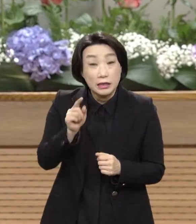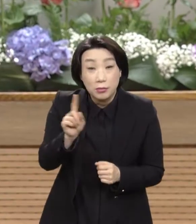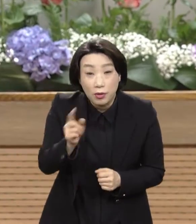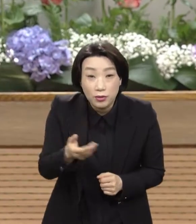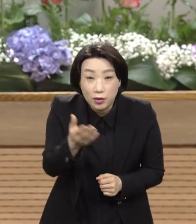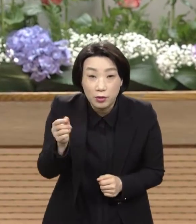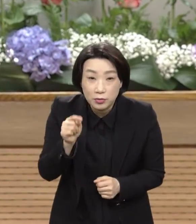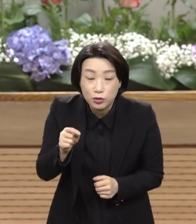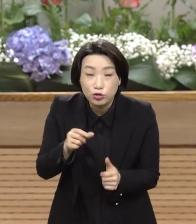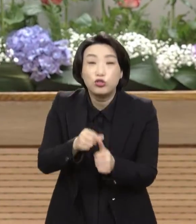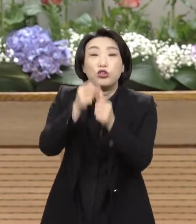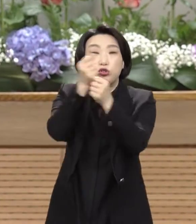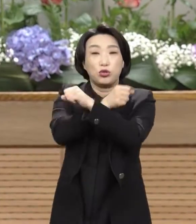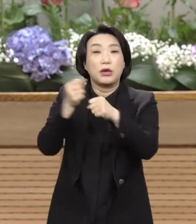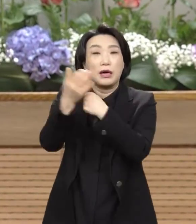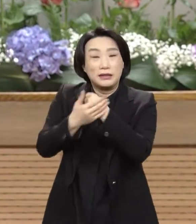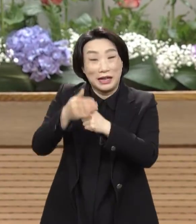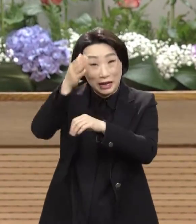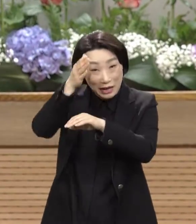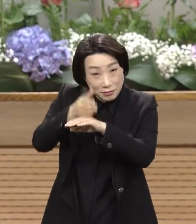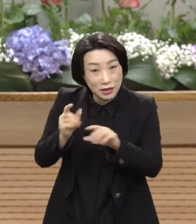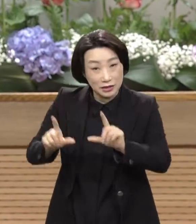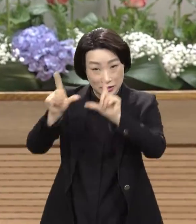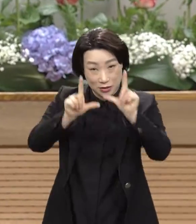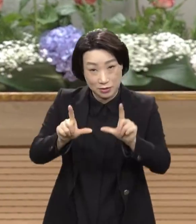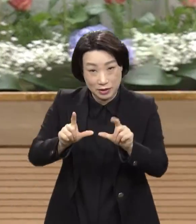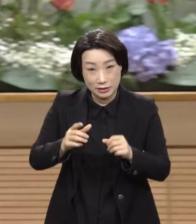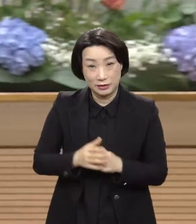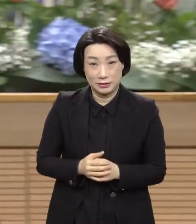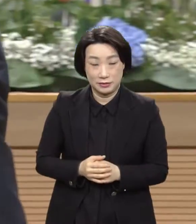뭐냐? 구속의 은혜 감사하는 생활.